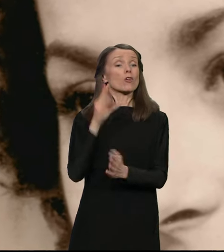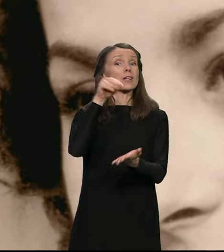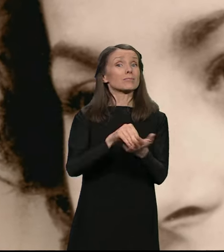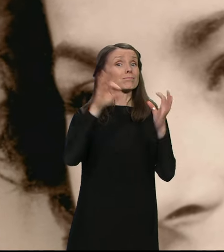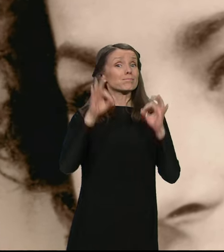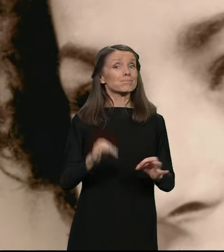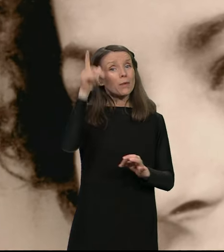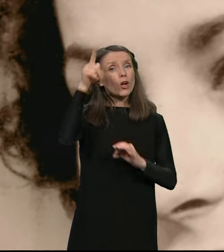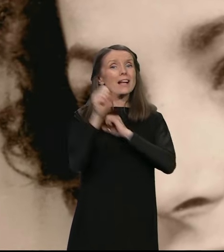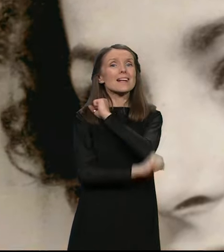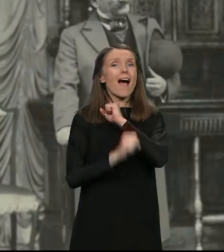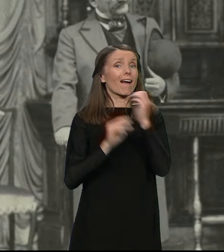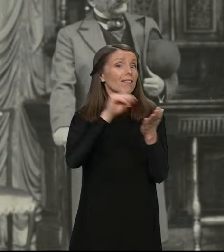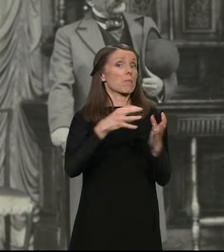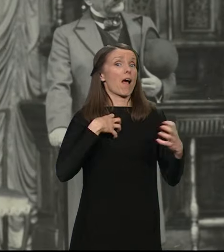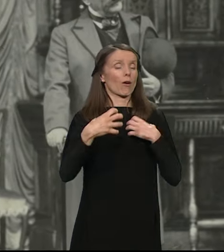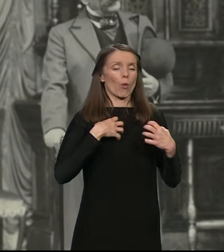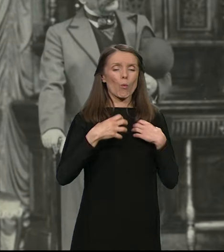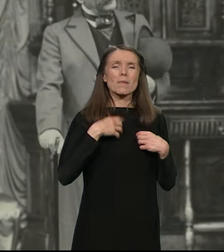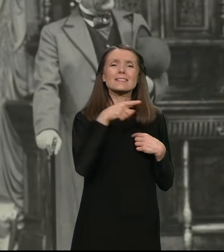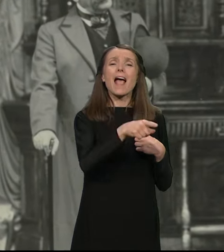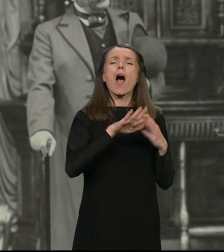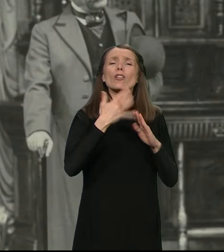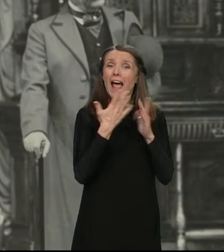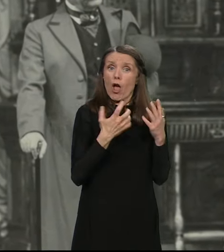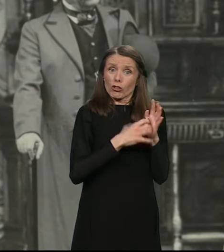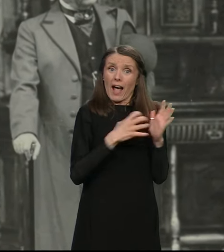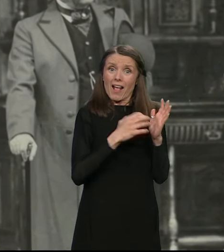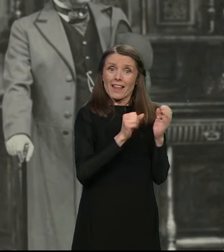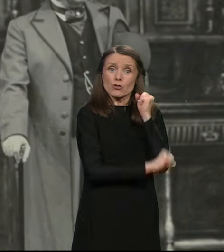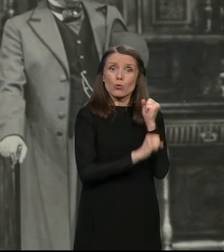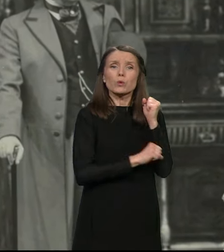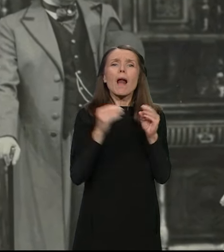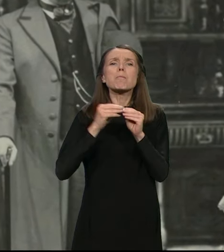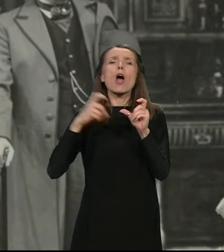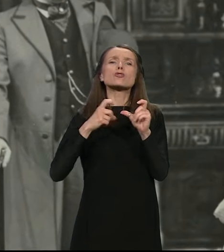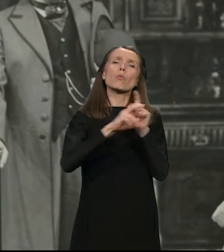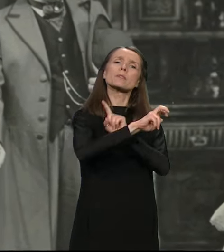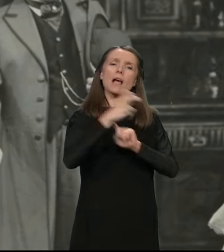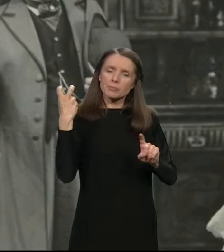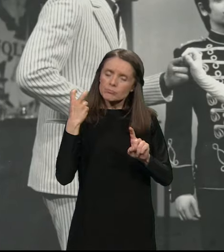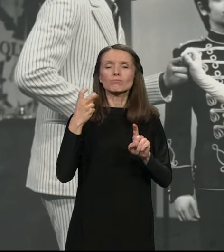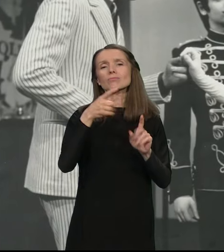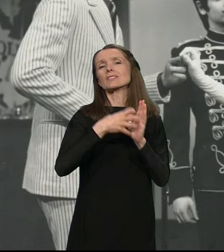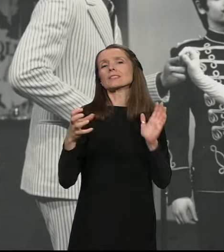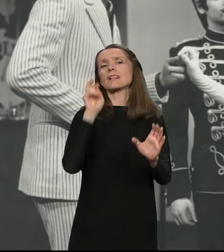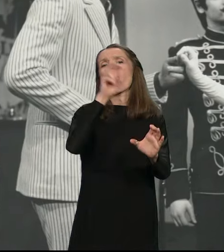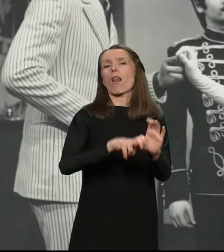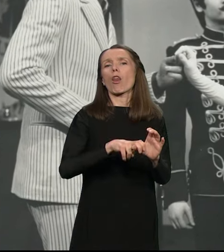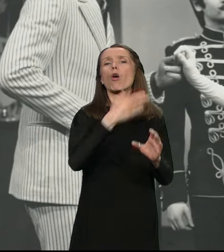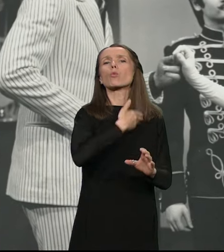Beogradskoj akademiji. Kao student na poziv Bojana Stupice primljena je za stalnog člana ansambla Jugoslovenskog dramskog.